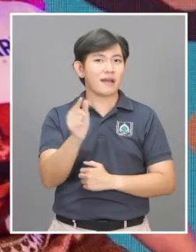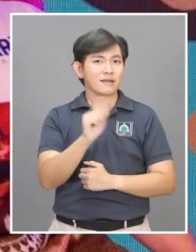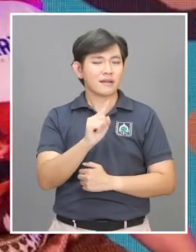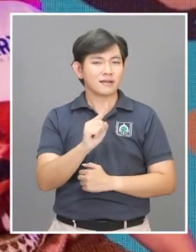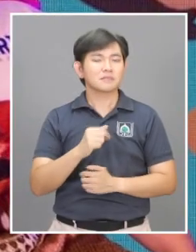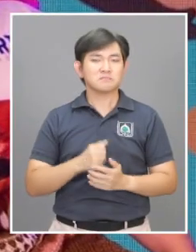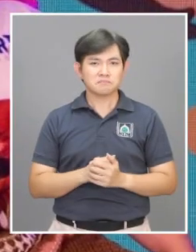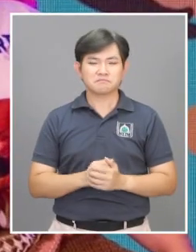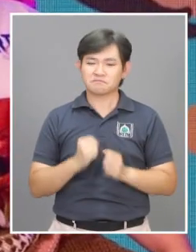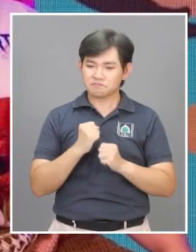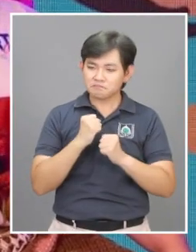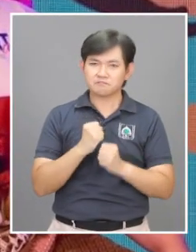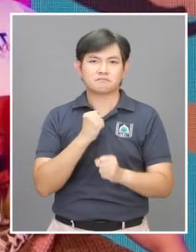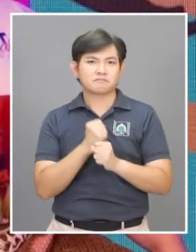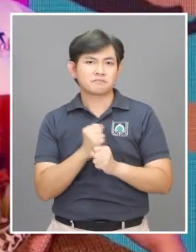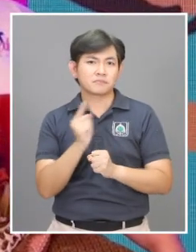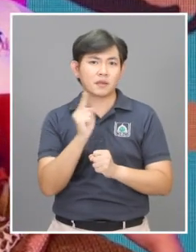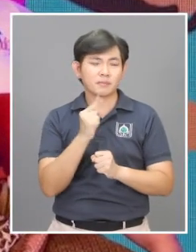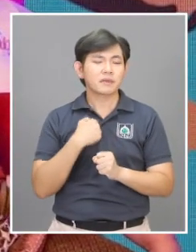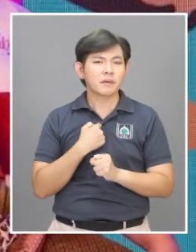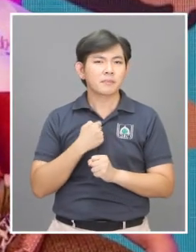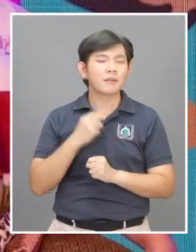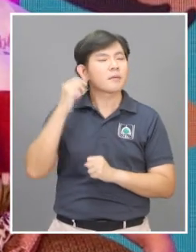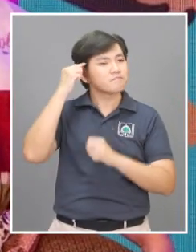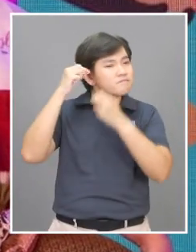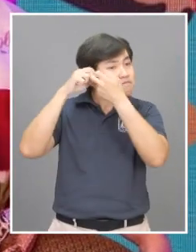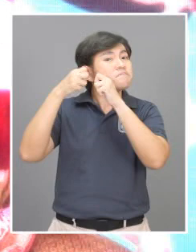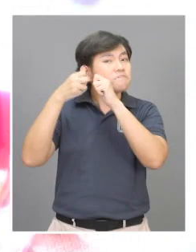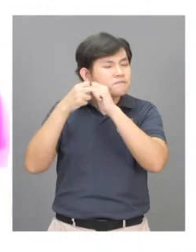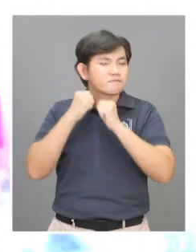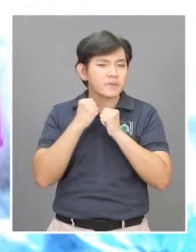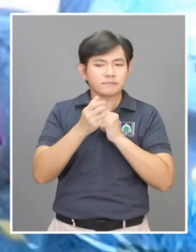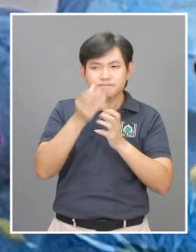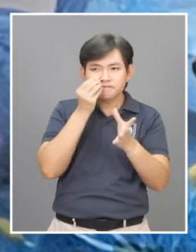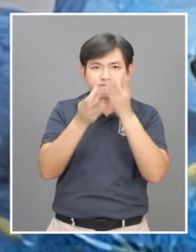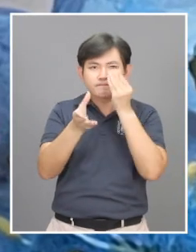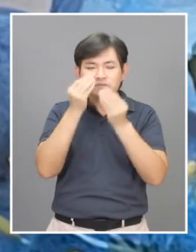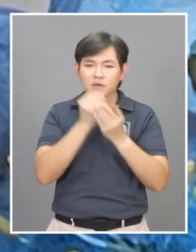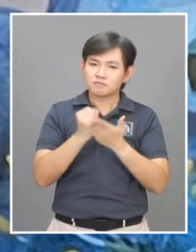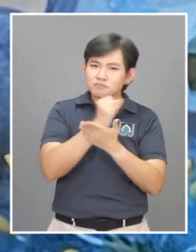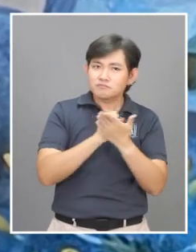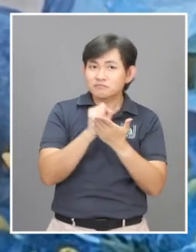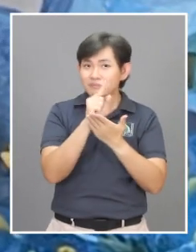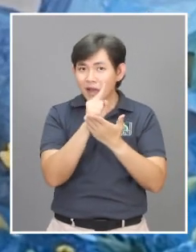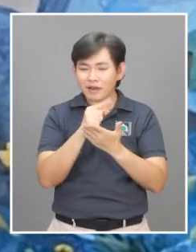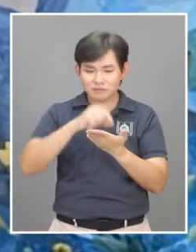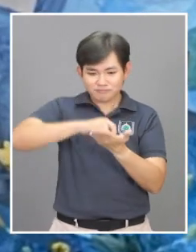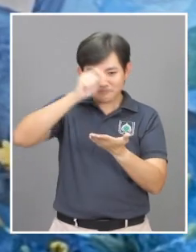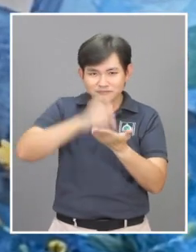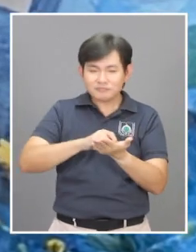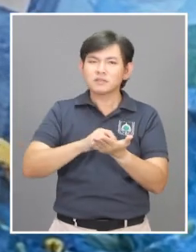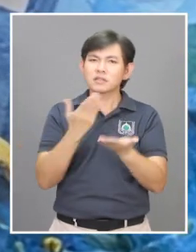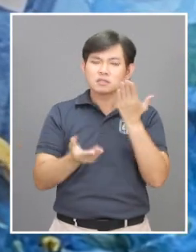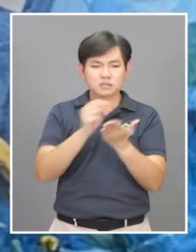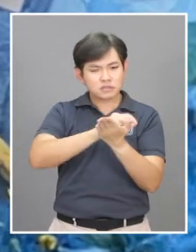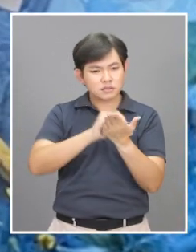กขึ้นมานะครับจากการที่เป็นเด็กสติปัญญาแล้วก็สามารถที่จะเรียนศิลปะนะครับมีลายมือลายเซ็นที่สวยแล้วก็สามาร